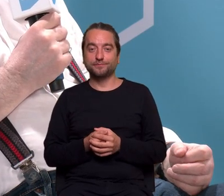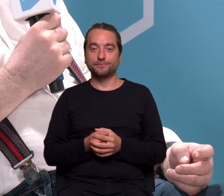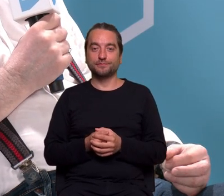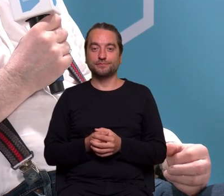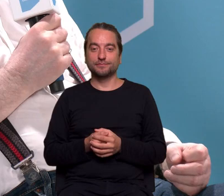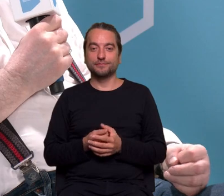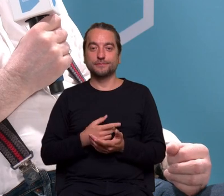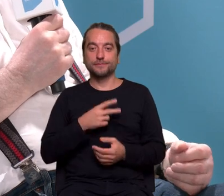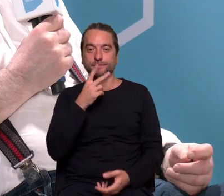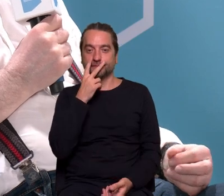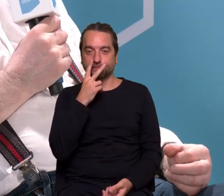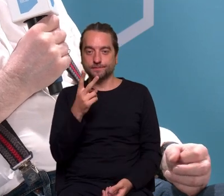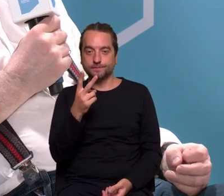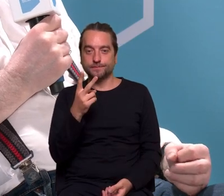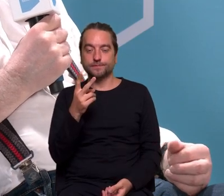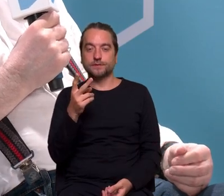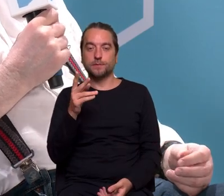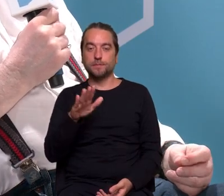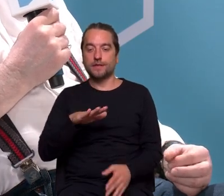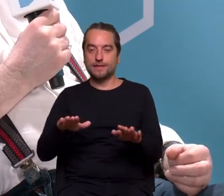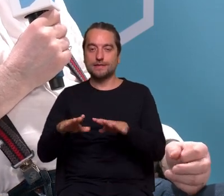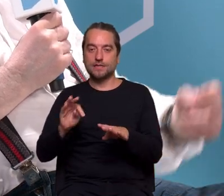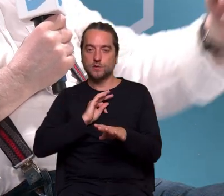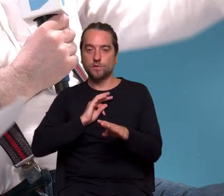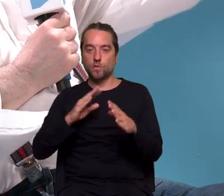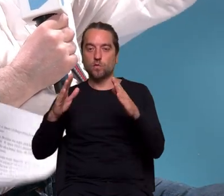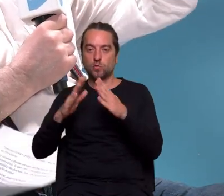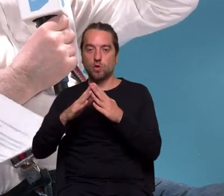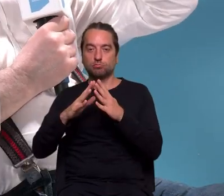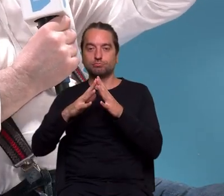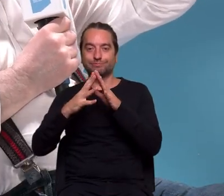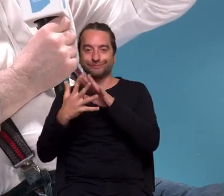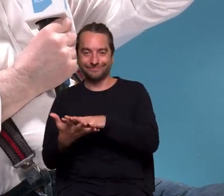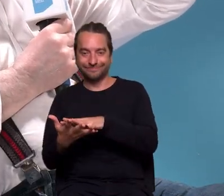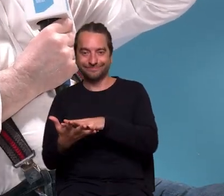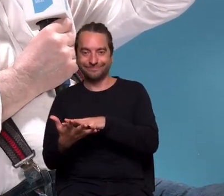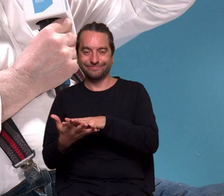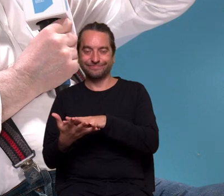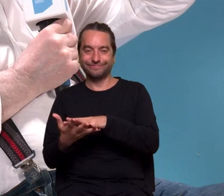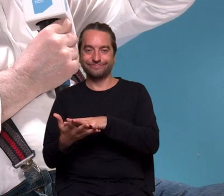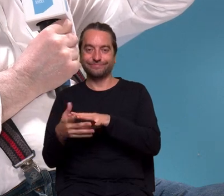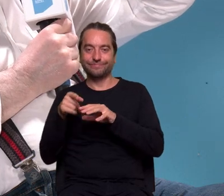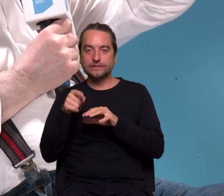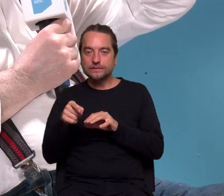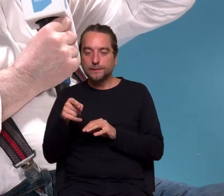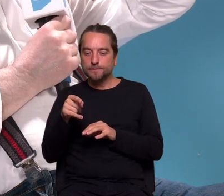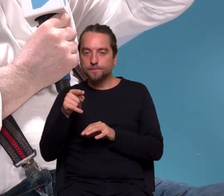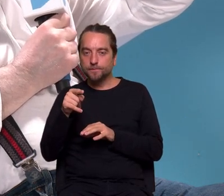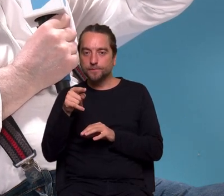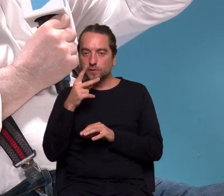i zobaczyła w miejscu, gdzie ten dom stał, zwalisko gruzów i na tym